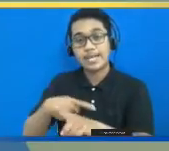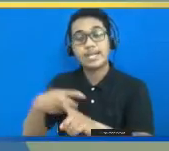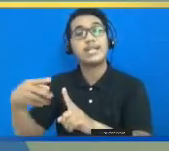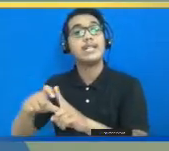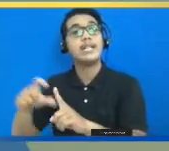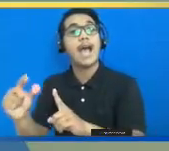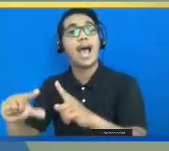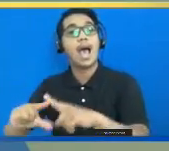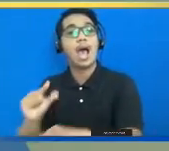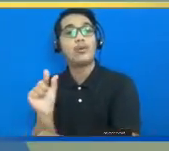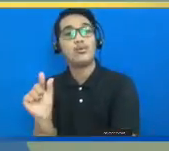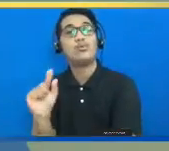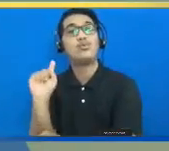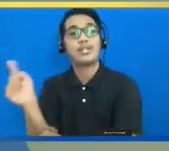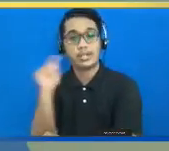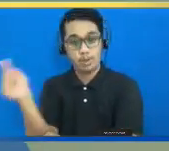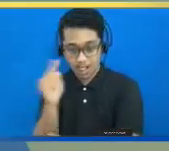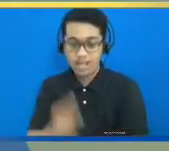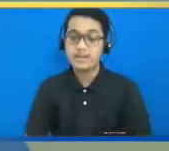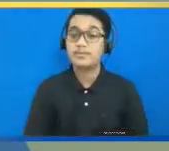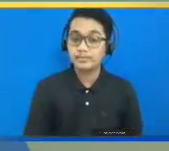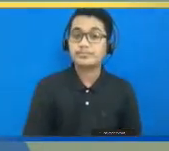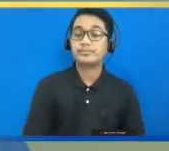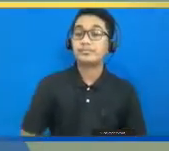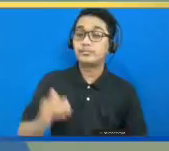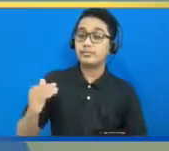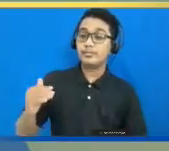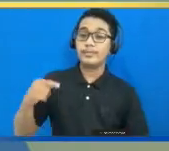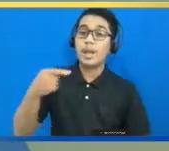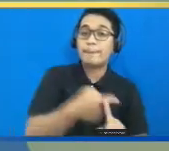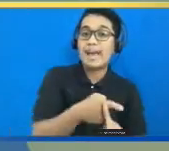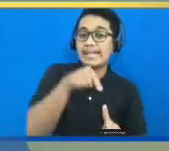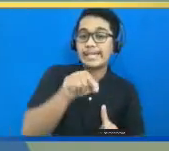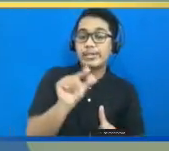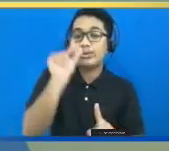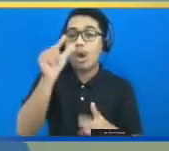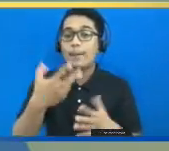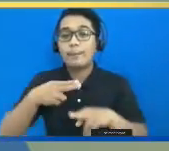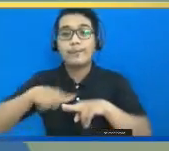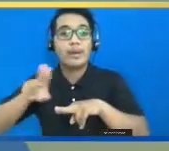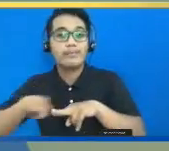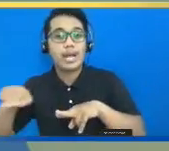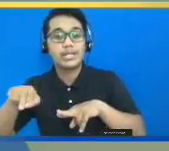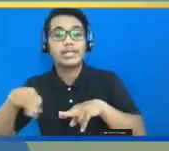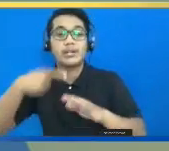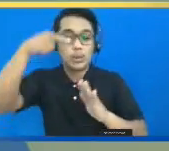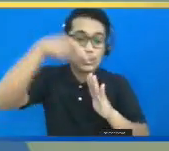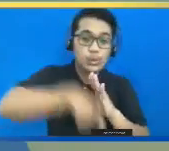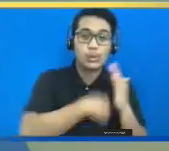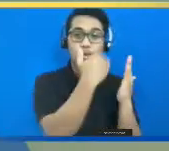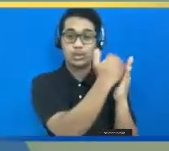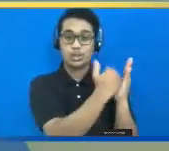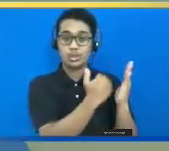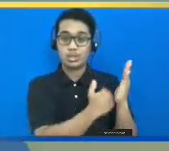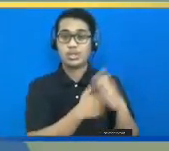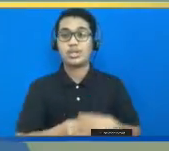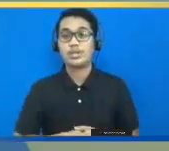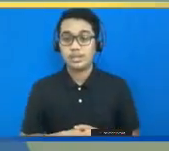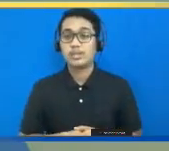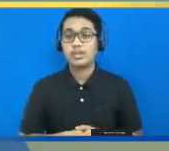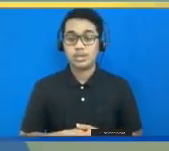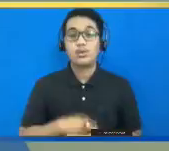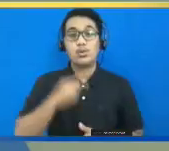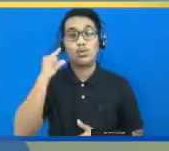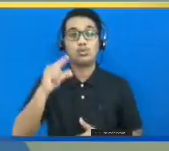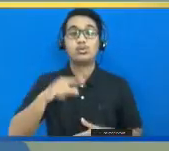nasional peningkatan alokasi ini disertai dengan perbaikan dan penajaman kebijakan dalam skema